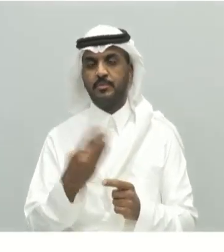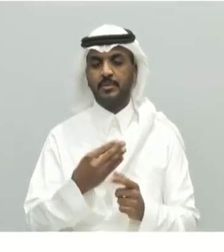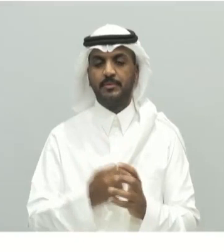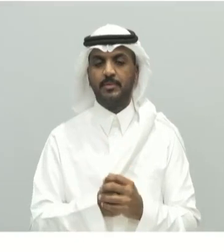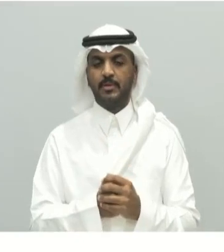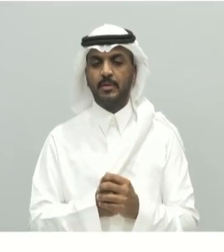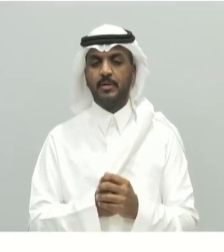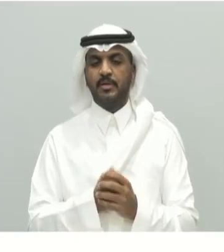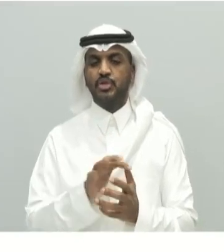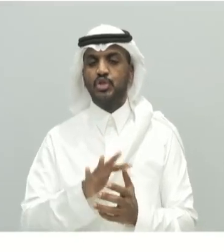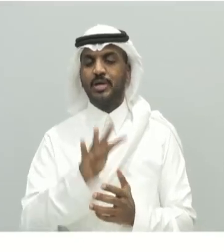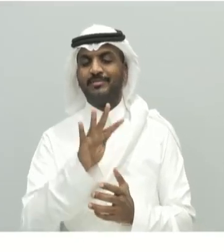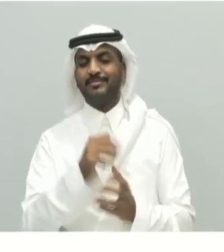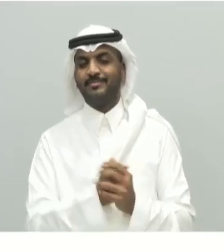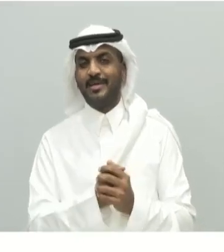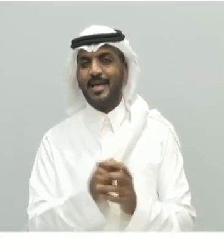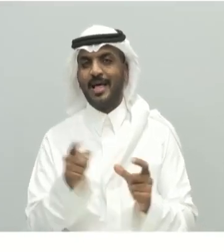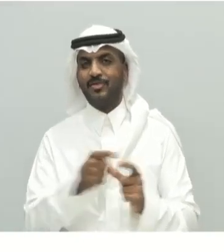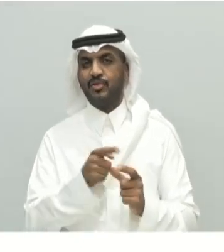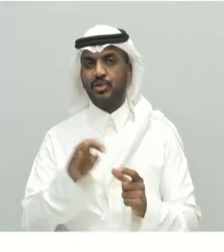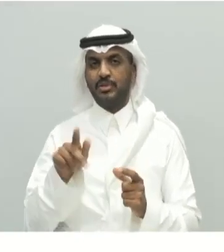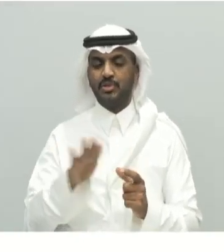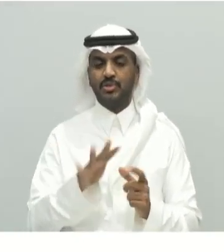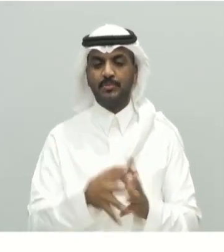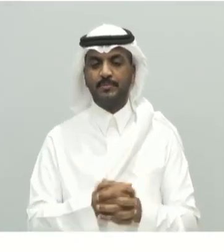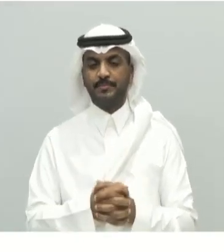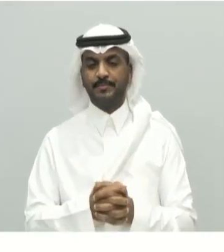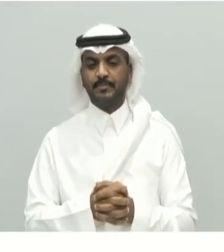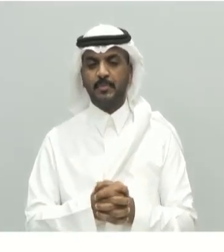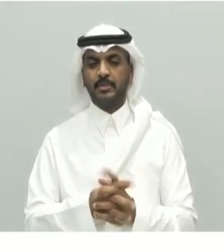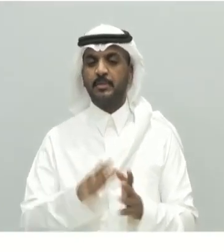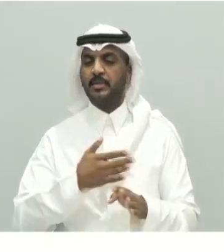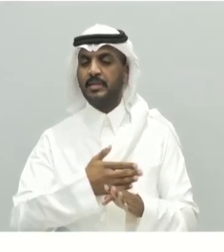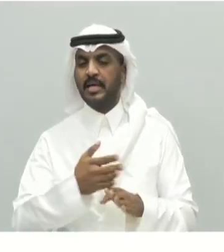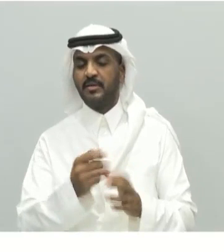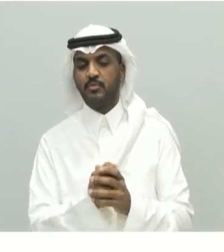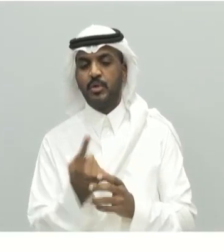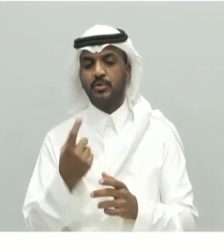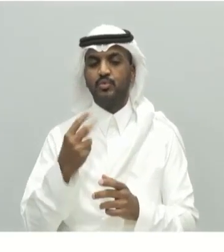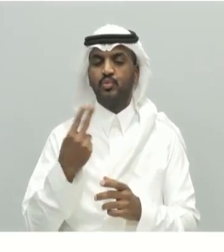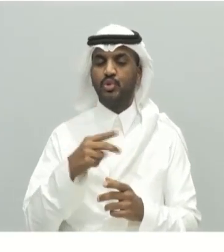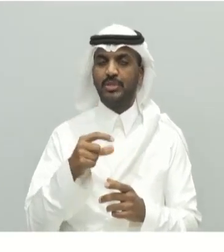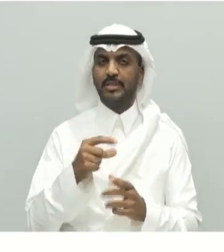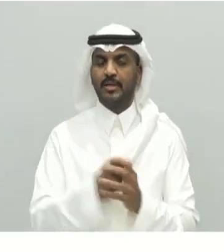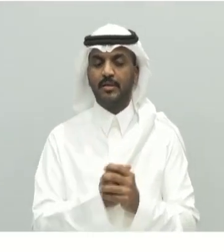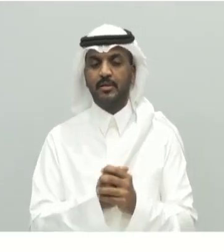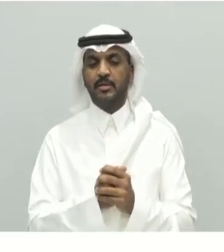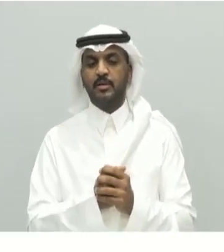55.40 شرق خط جرينتش لتمتد اكثر من